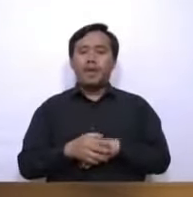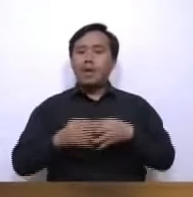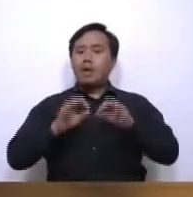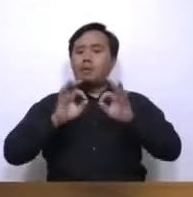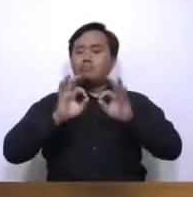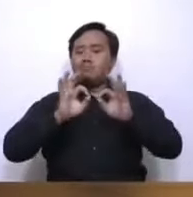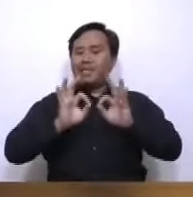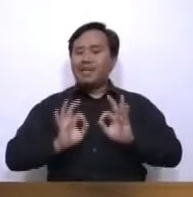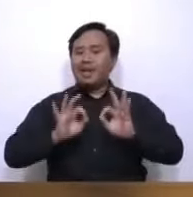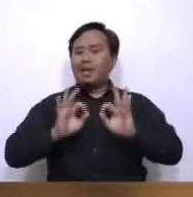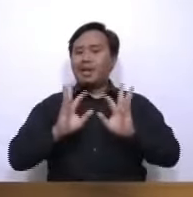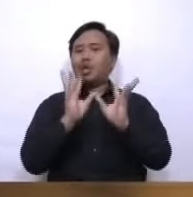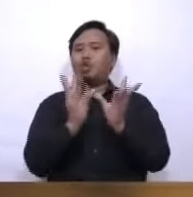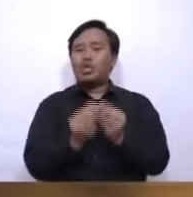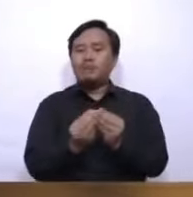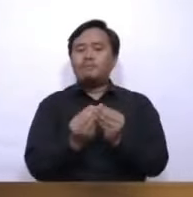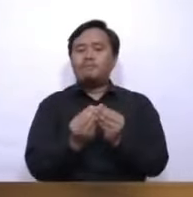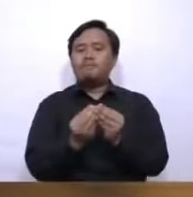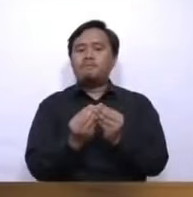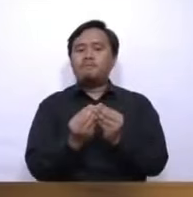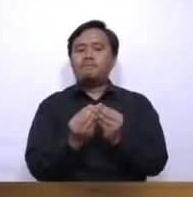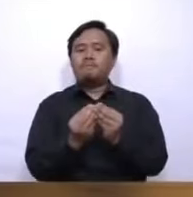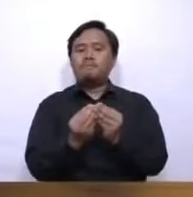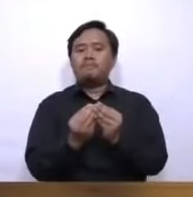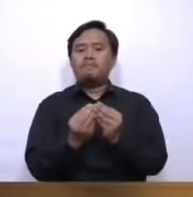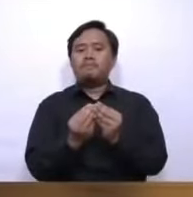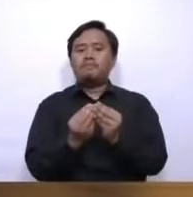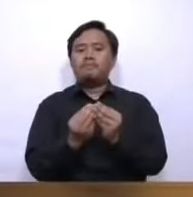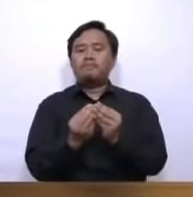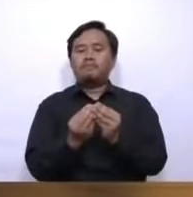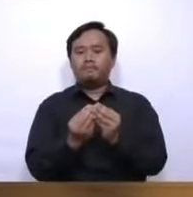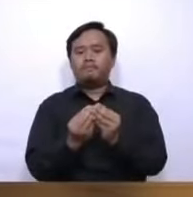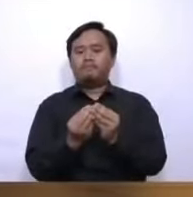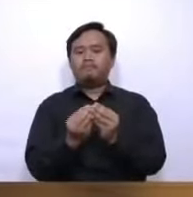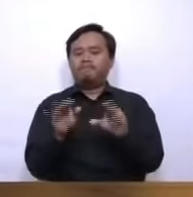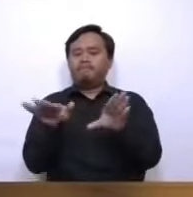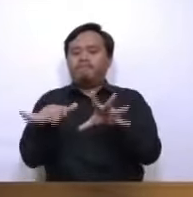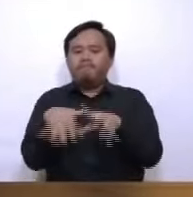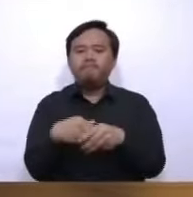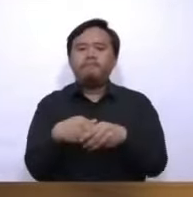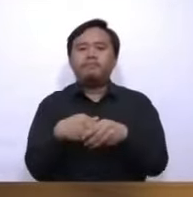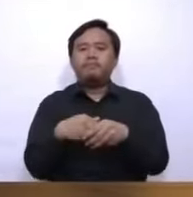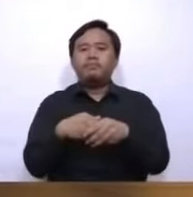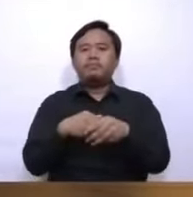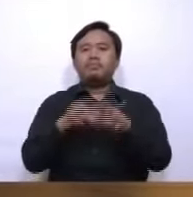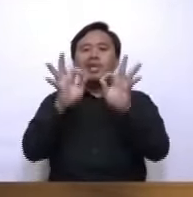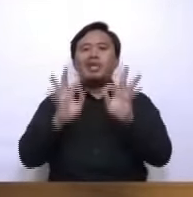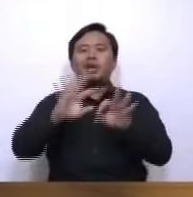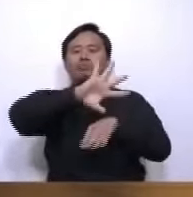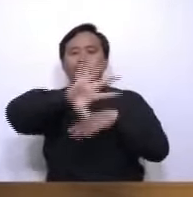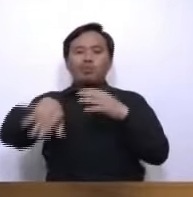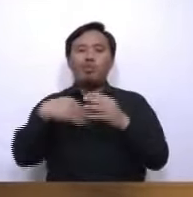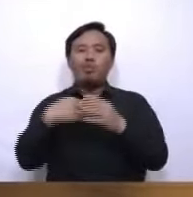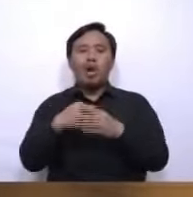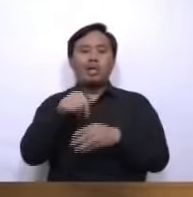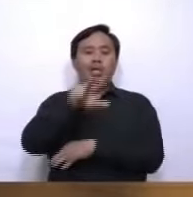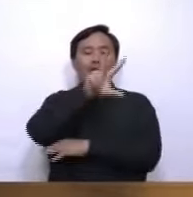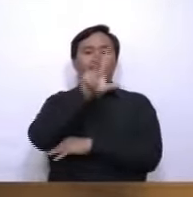pendidikan inklusif harus menjadi bagian dari pendidikan yang menyeluruh. Kondisi Jawa Barat sekarang adalah 8,